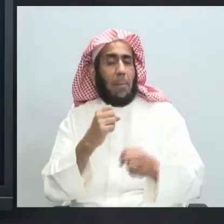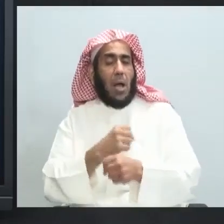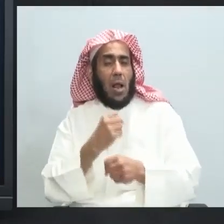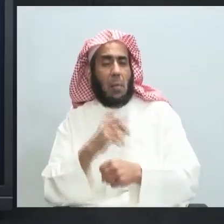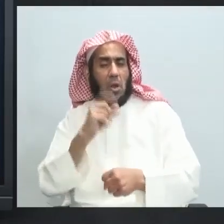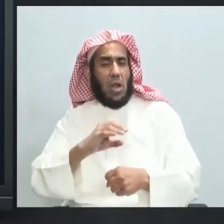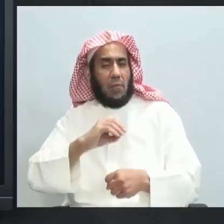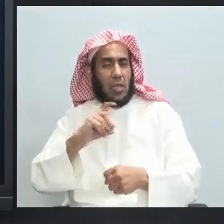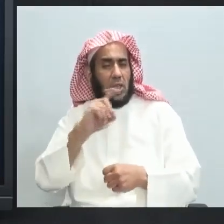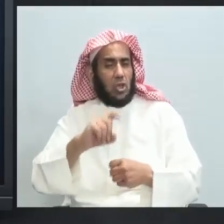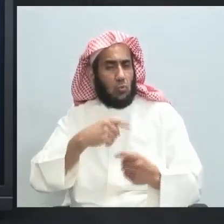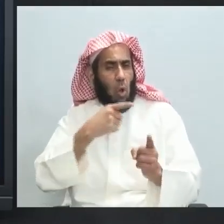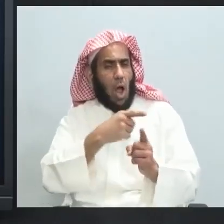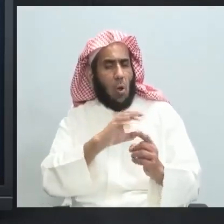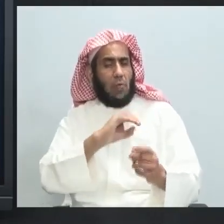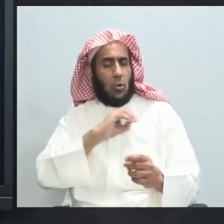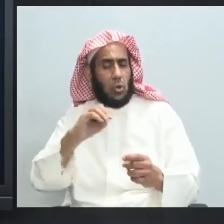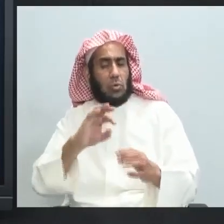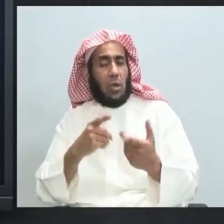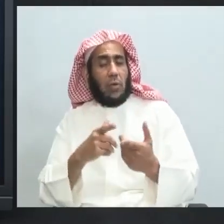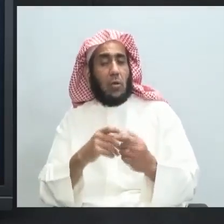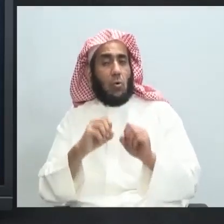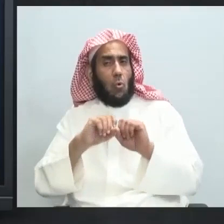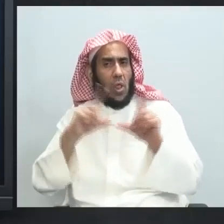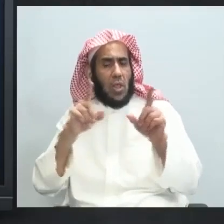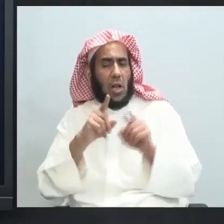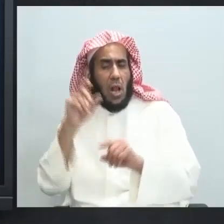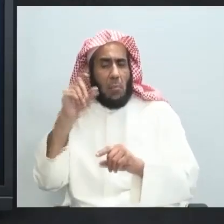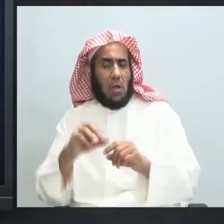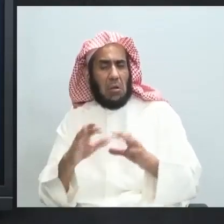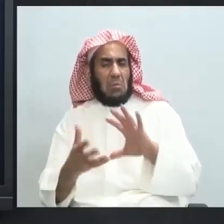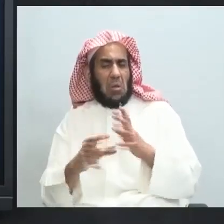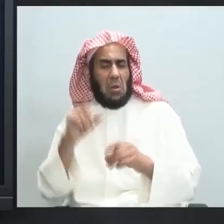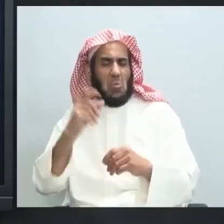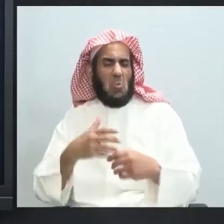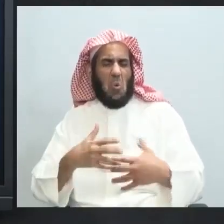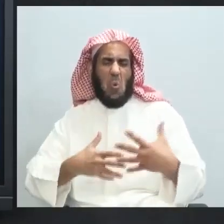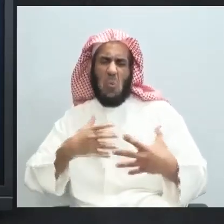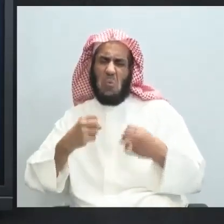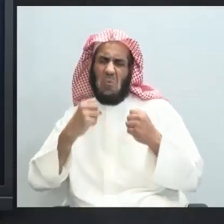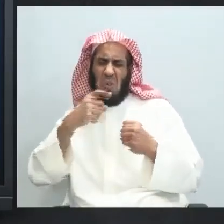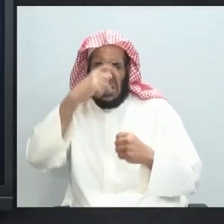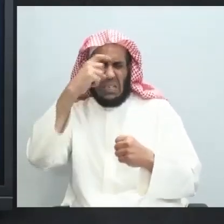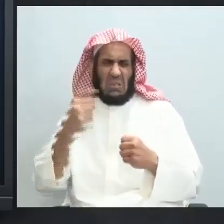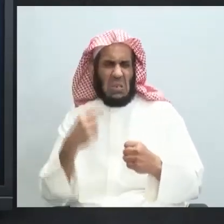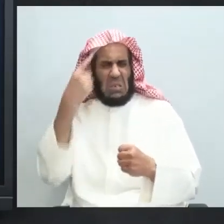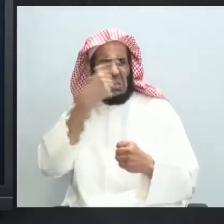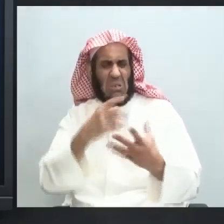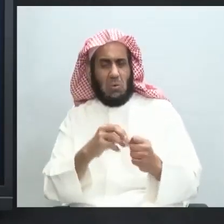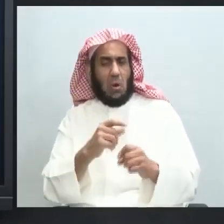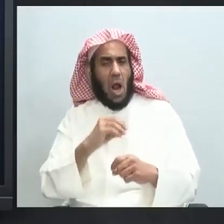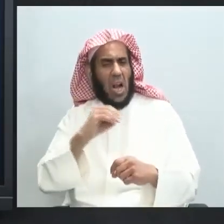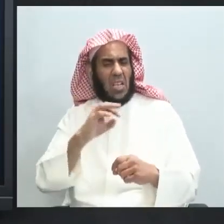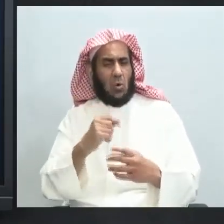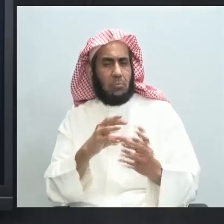ترد كيف تقوم بالاستجابه كيف توضح للعميل قد ياتي بعض العميل منفعل وبالتالي يكون الرد لابد ان يكون